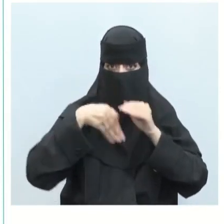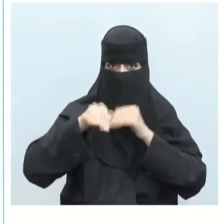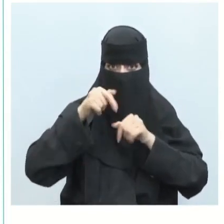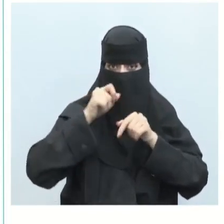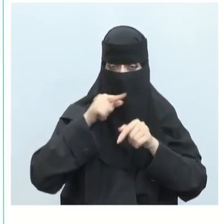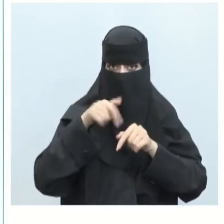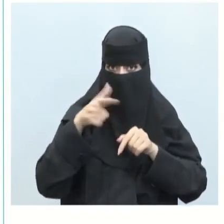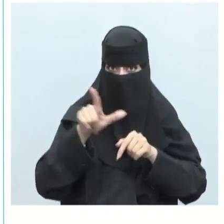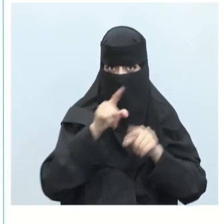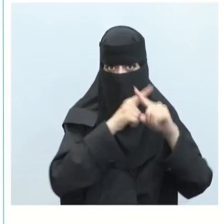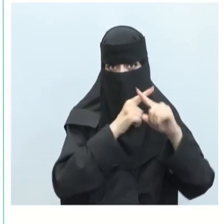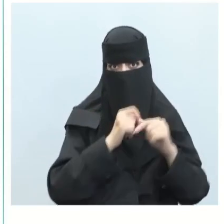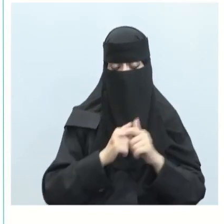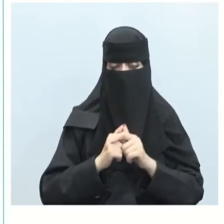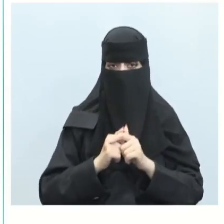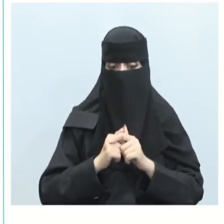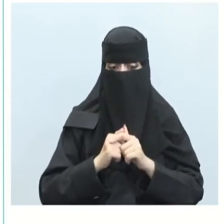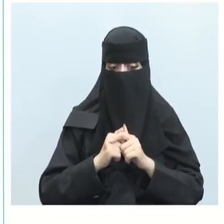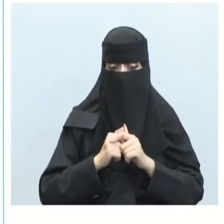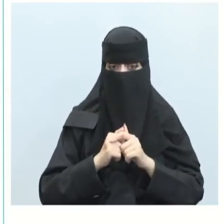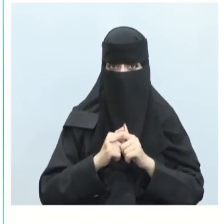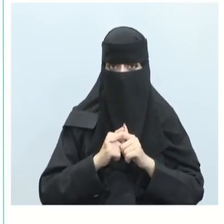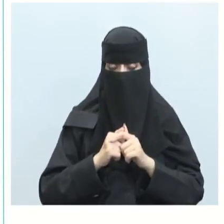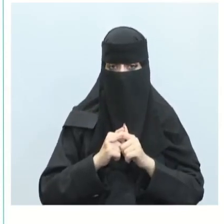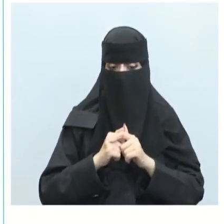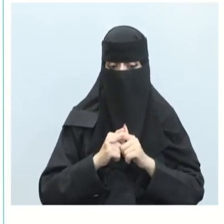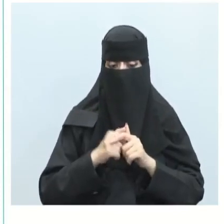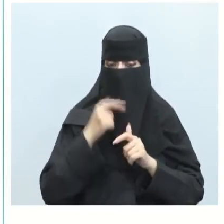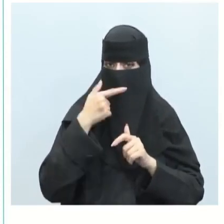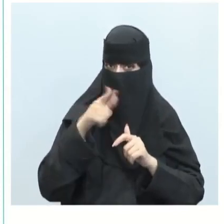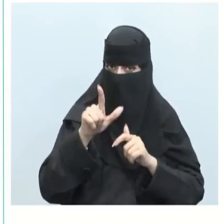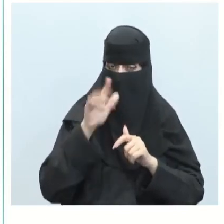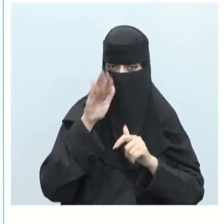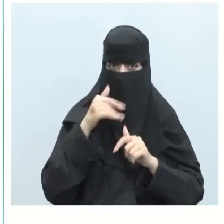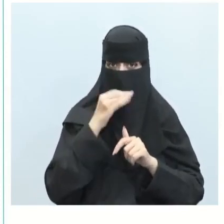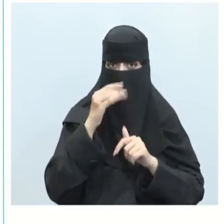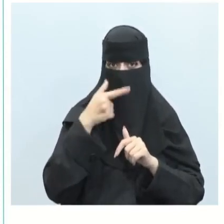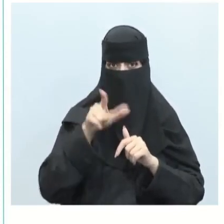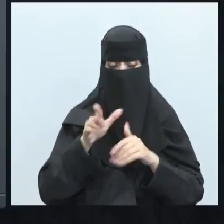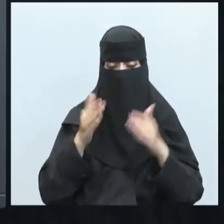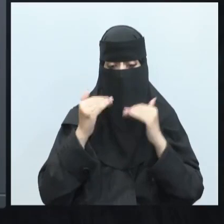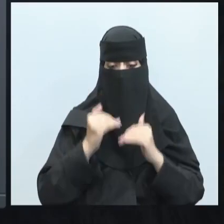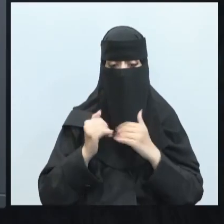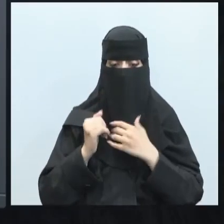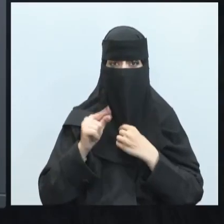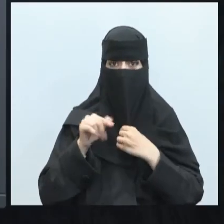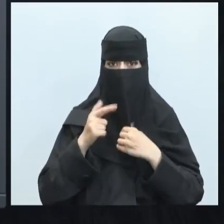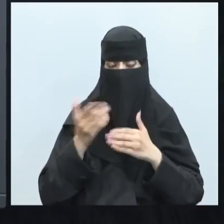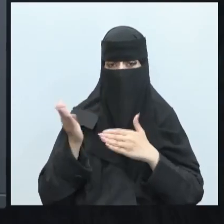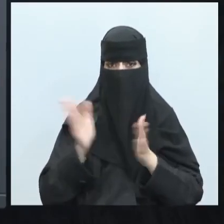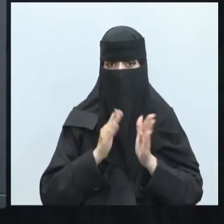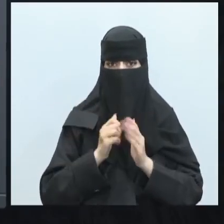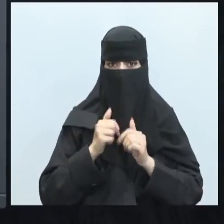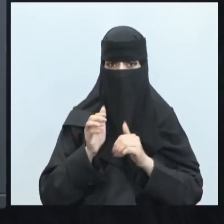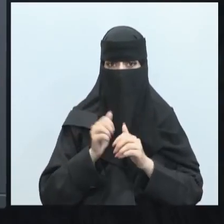من الهجمات المبنيه على مواقع الويب كانت الاجابه كما تعلمنا في دروسنا هذه وفي الدروس السابقه في